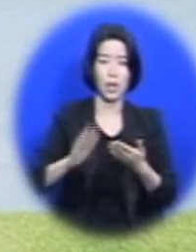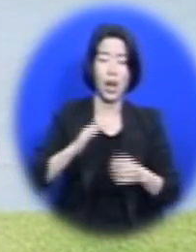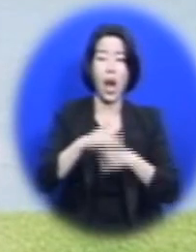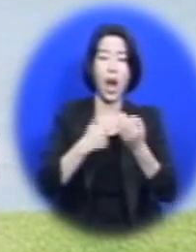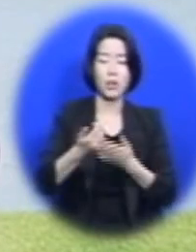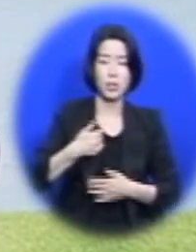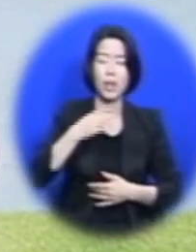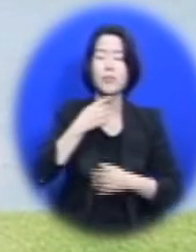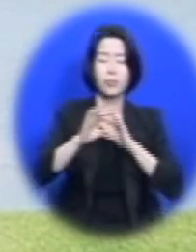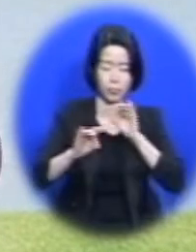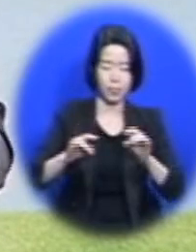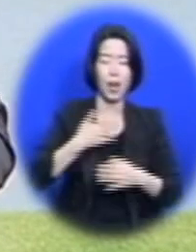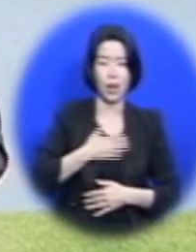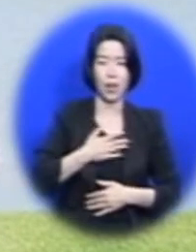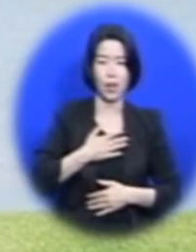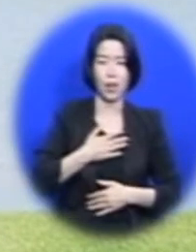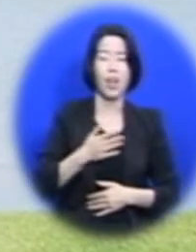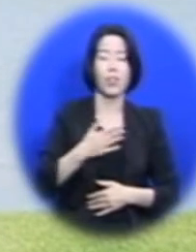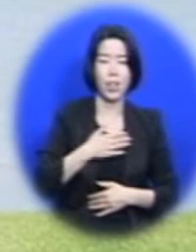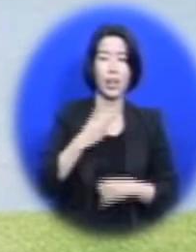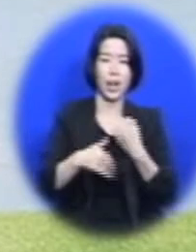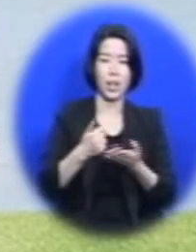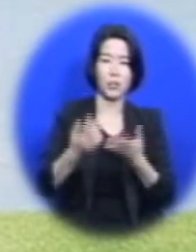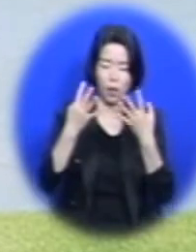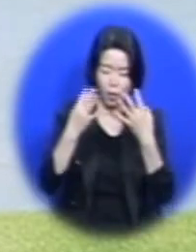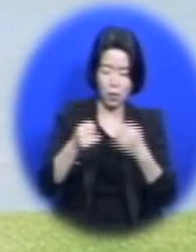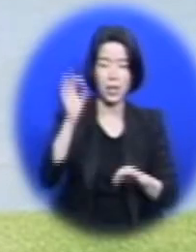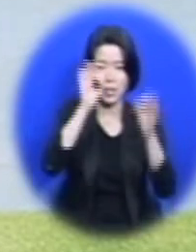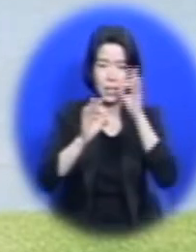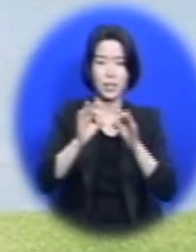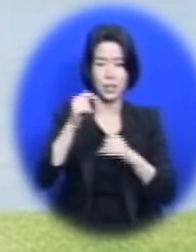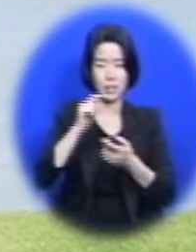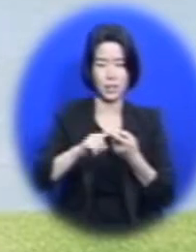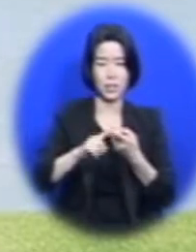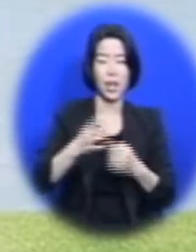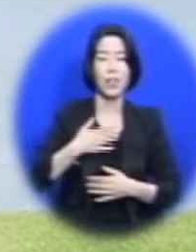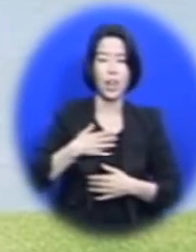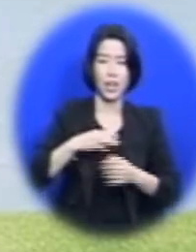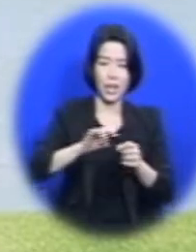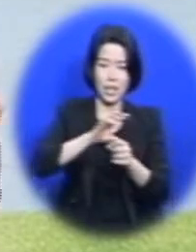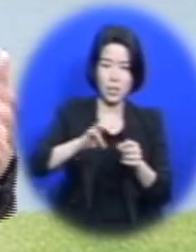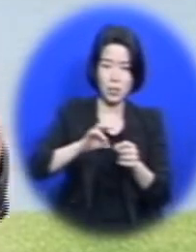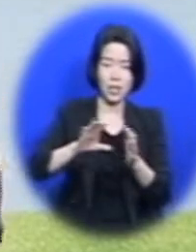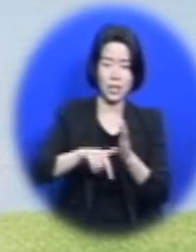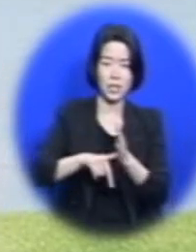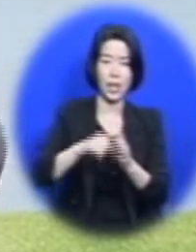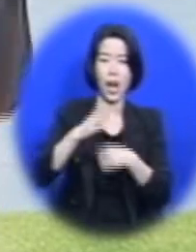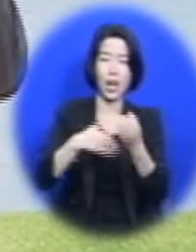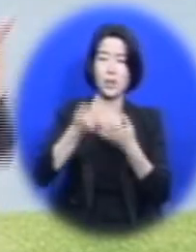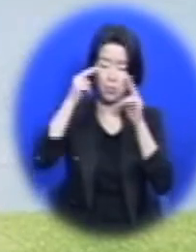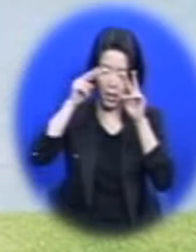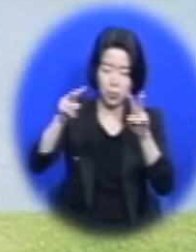내 갈망을 아세요. 내가 하나님을 얼마나 찾는지, 내가 24시간 예수님을 바라보려고 하는